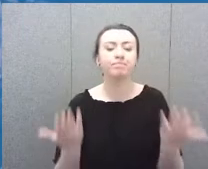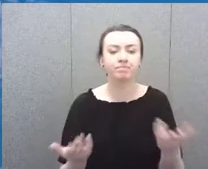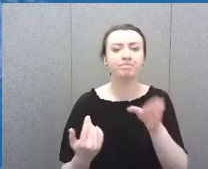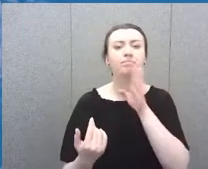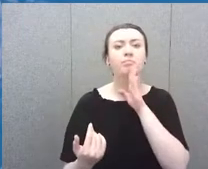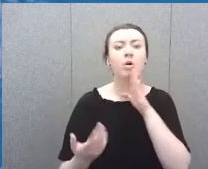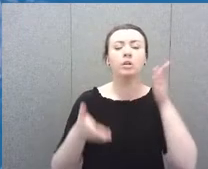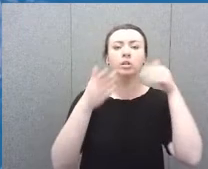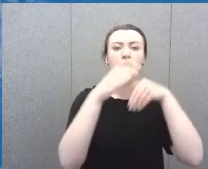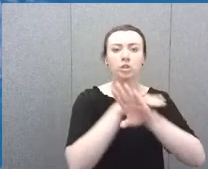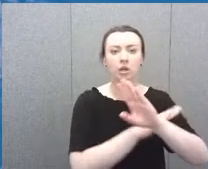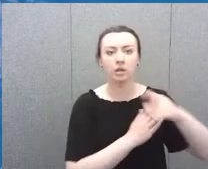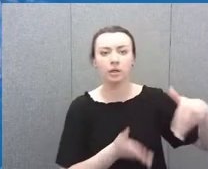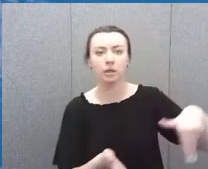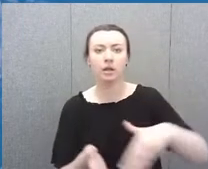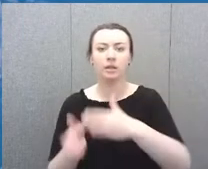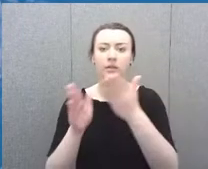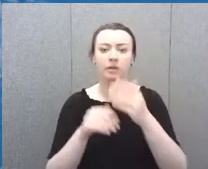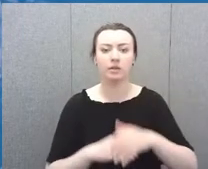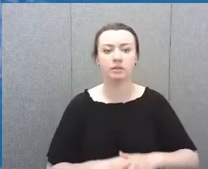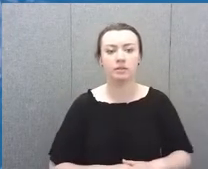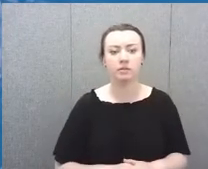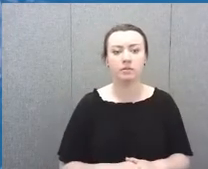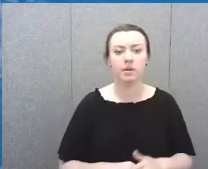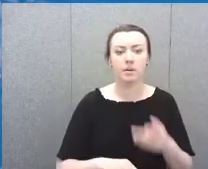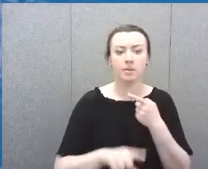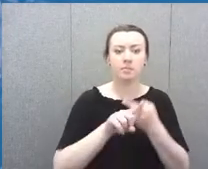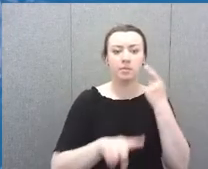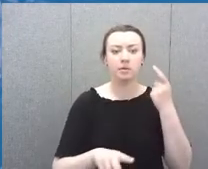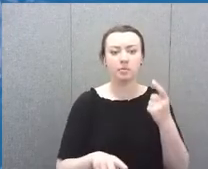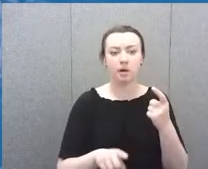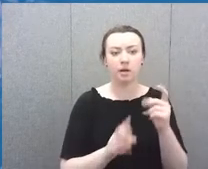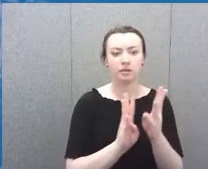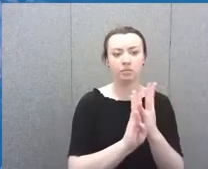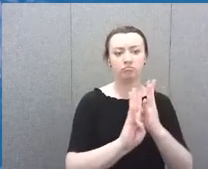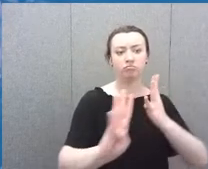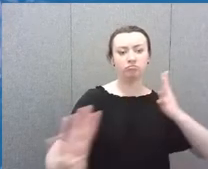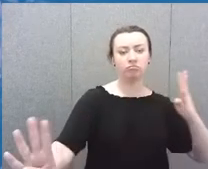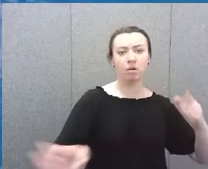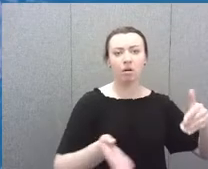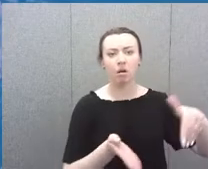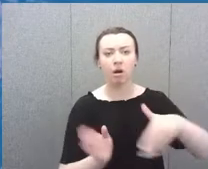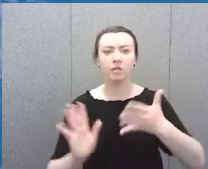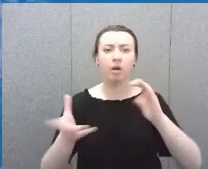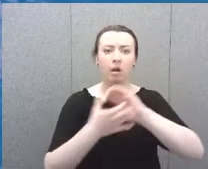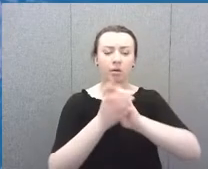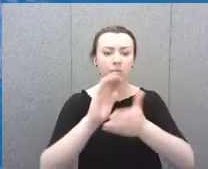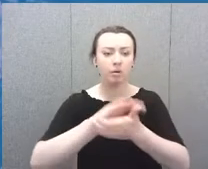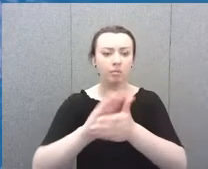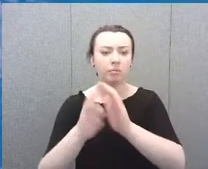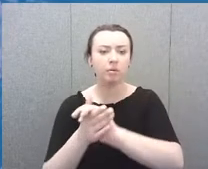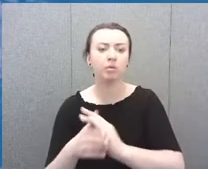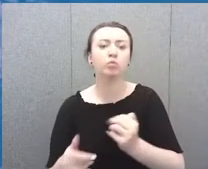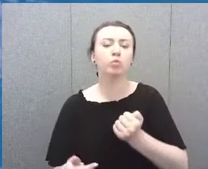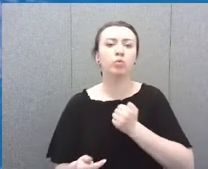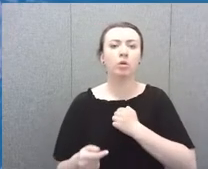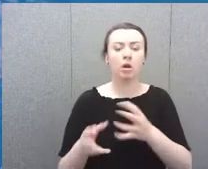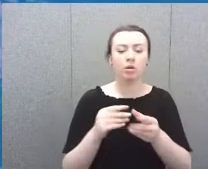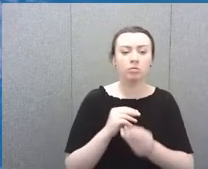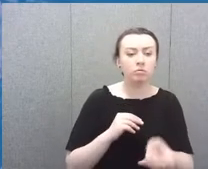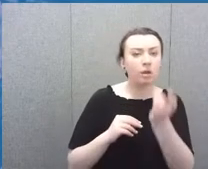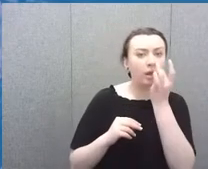на улицы. Они стали в цепь солидарности с цветами, а позже эти цепи